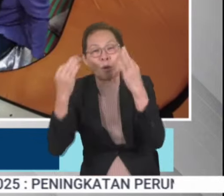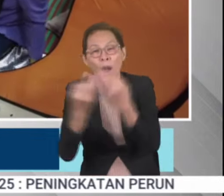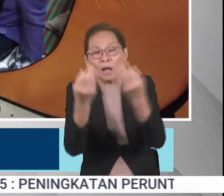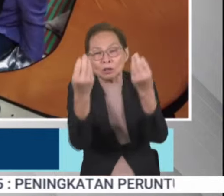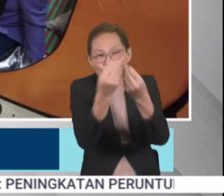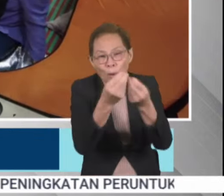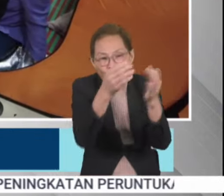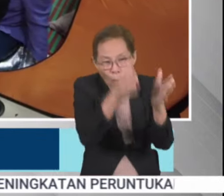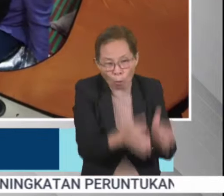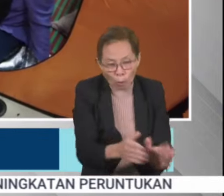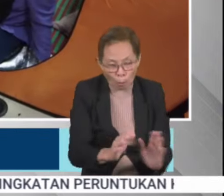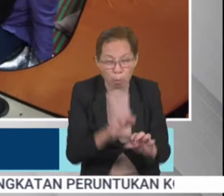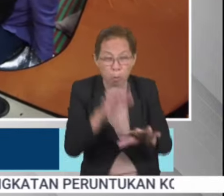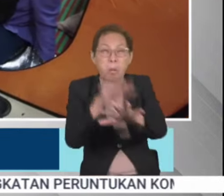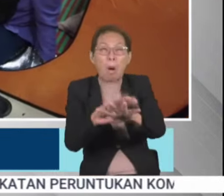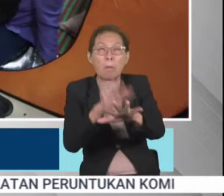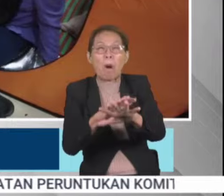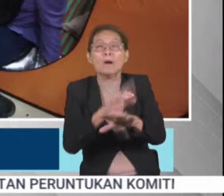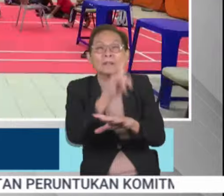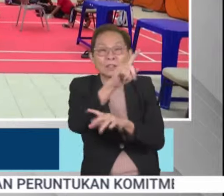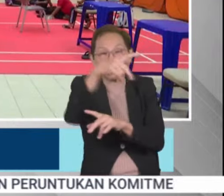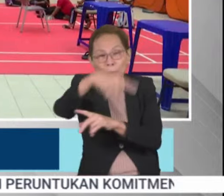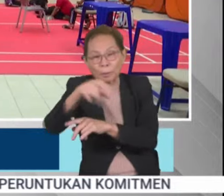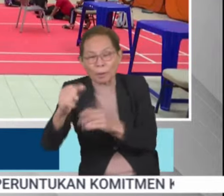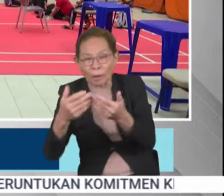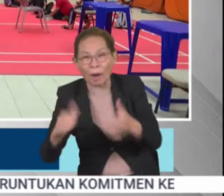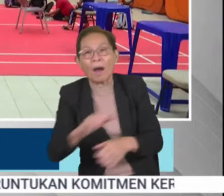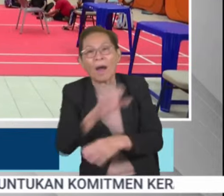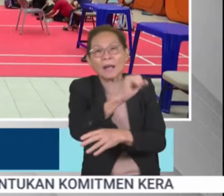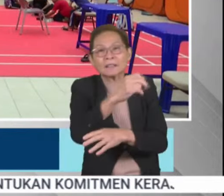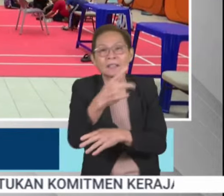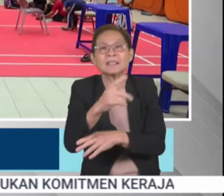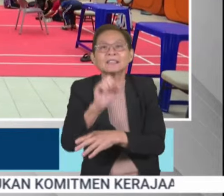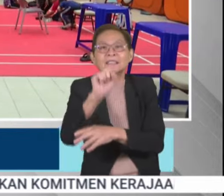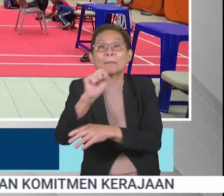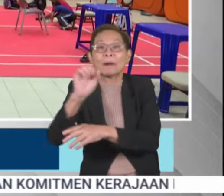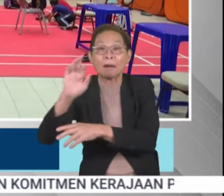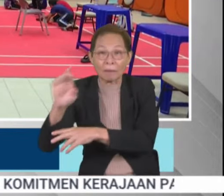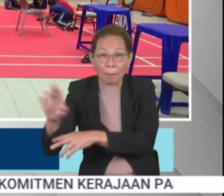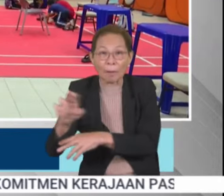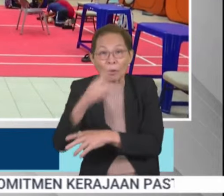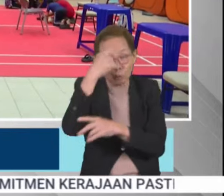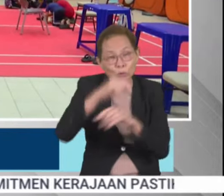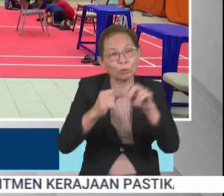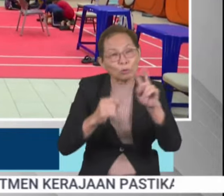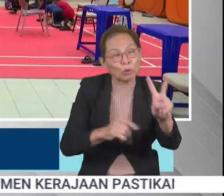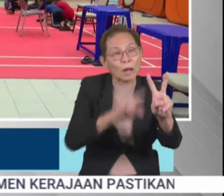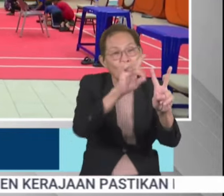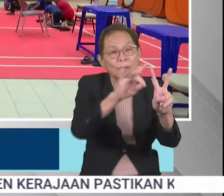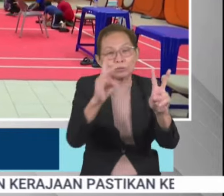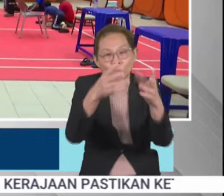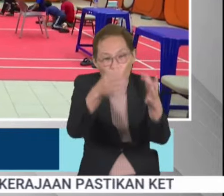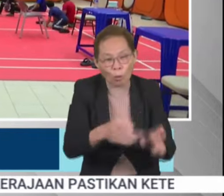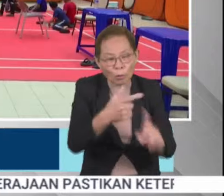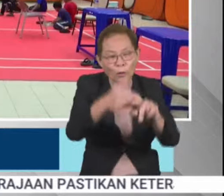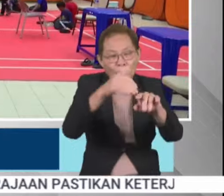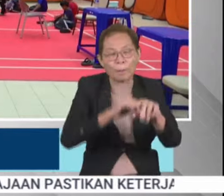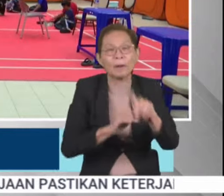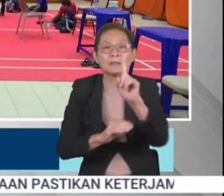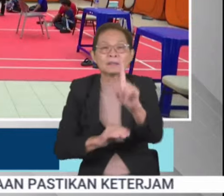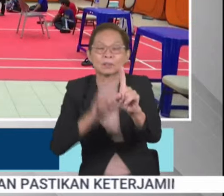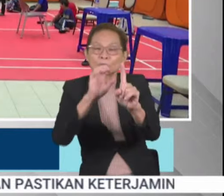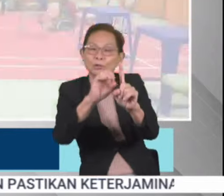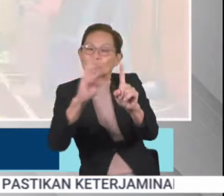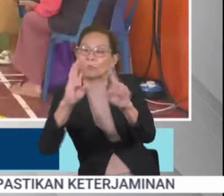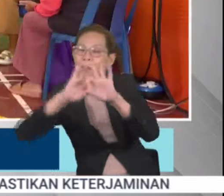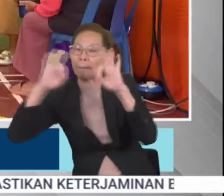penduduk terjejas terus meningkat. Satu lagi PPS dibuka di SK Seberang Ramai untuk 287 orang daripada 106